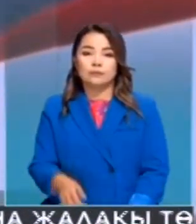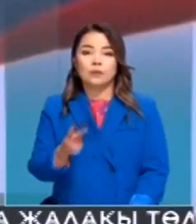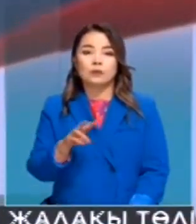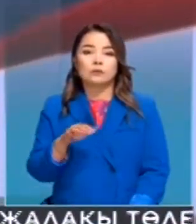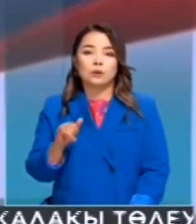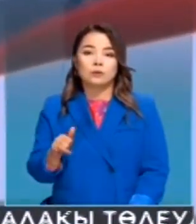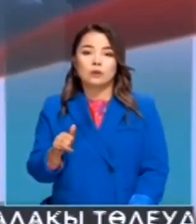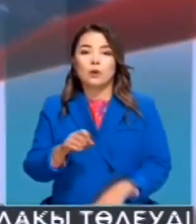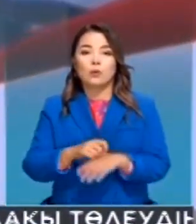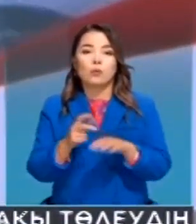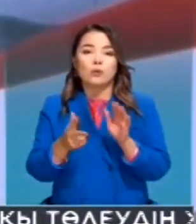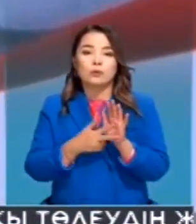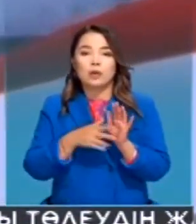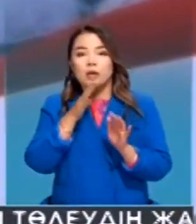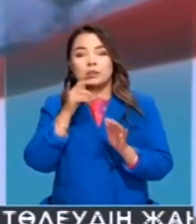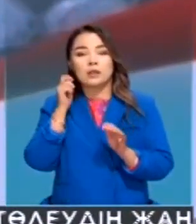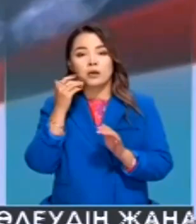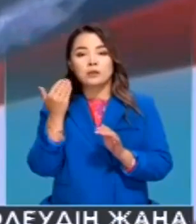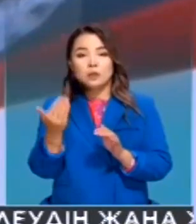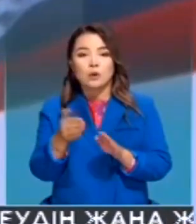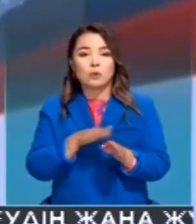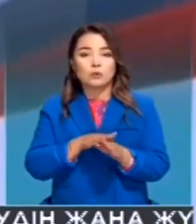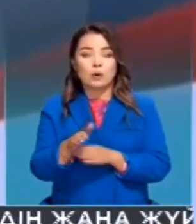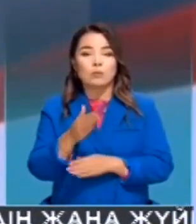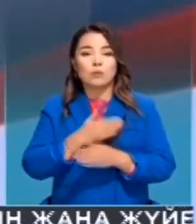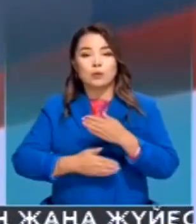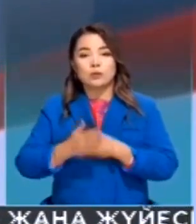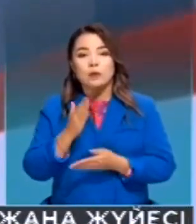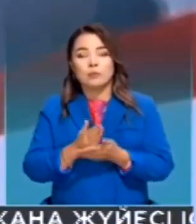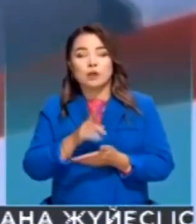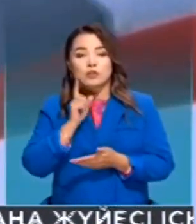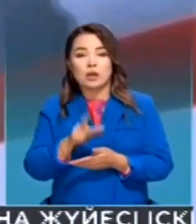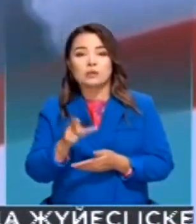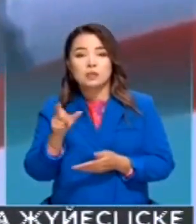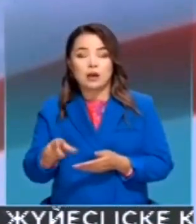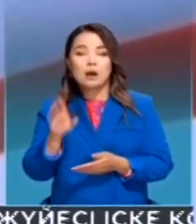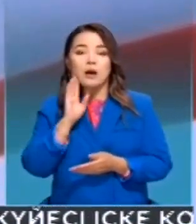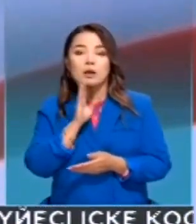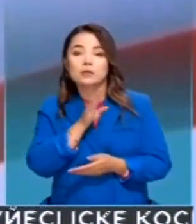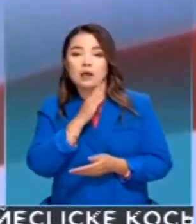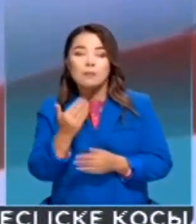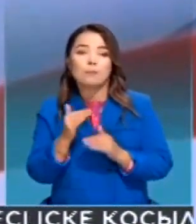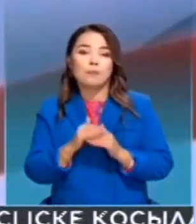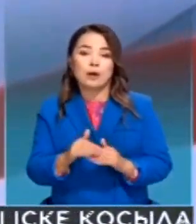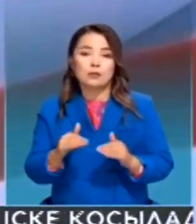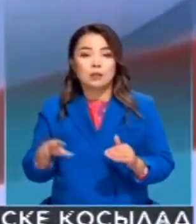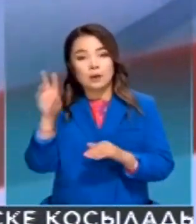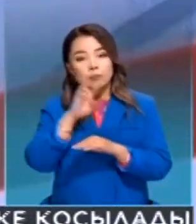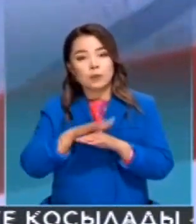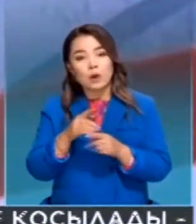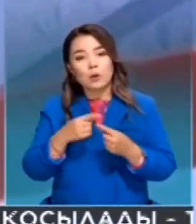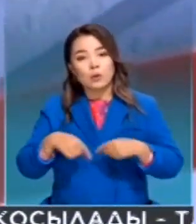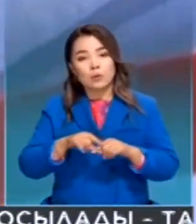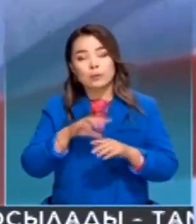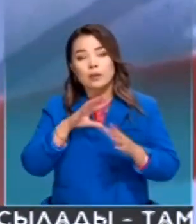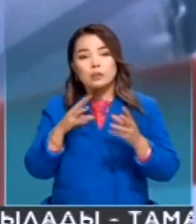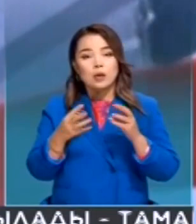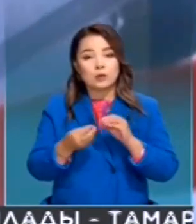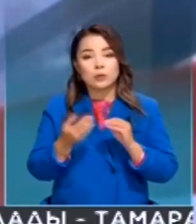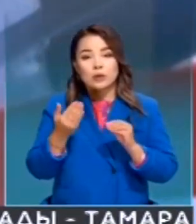Елге оралсақ, Маңғыстауда 18 жасқа толған мүгедектігі бар жастардың аналары балаларын мемлекеттік қоғамға